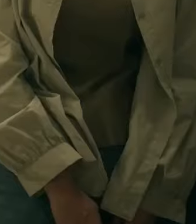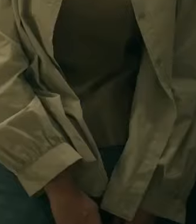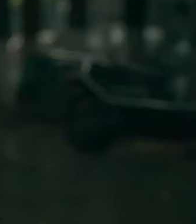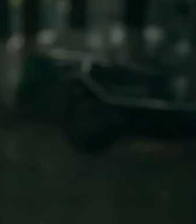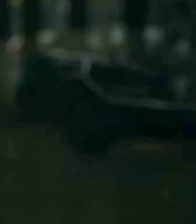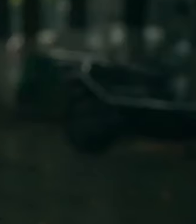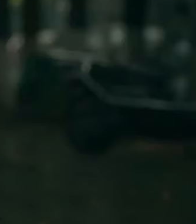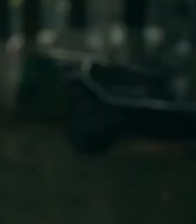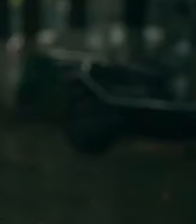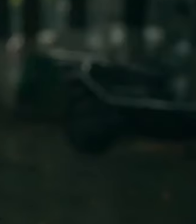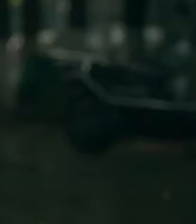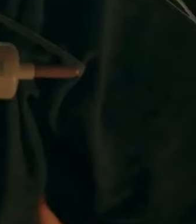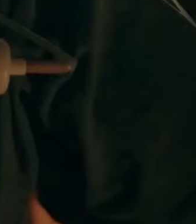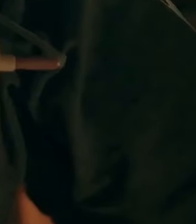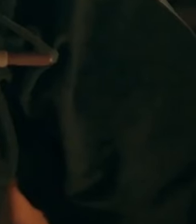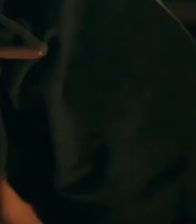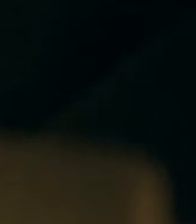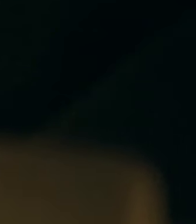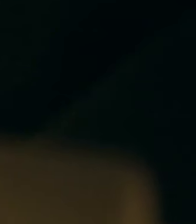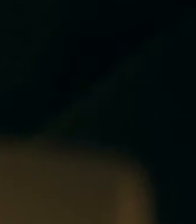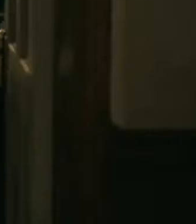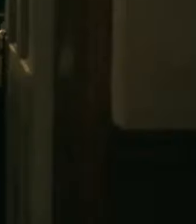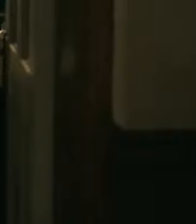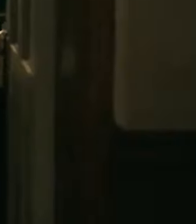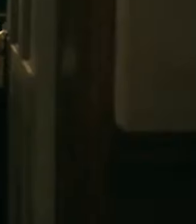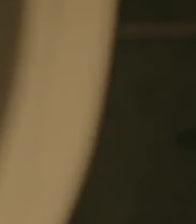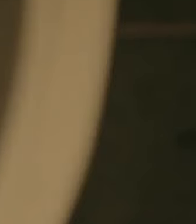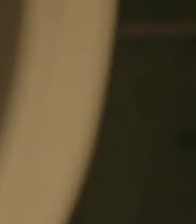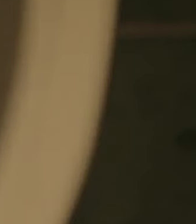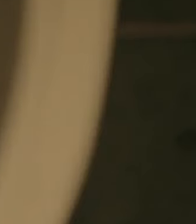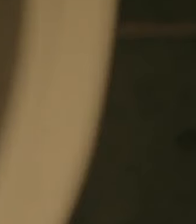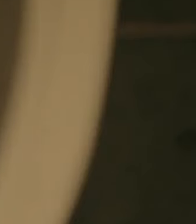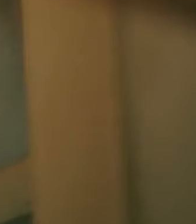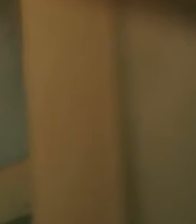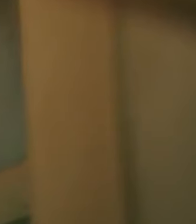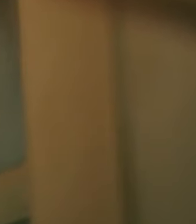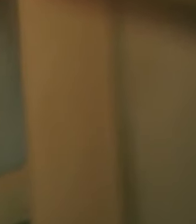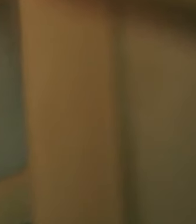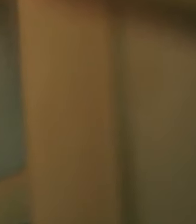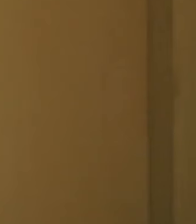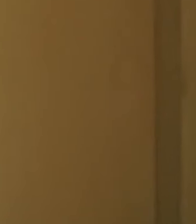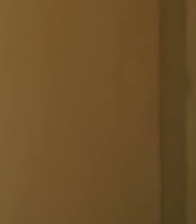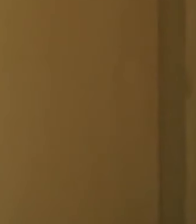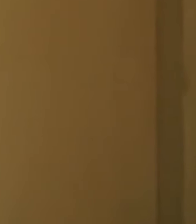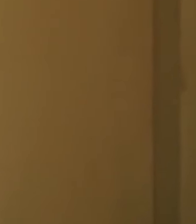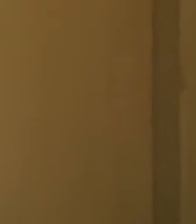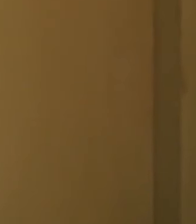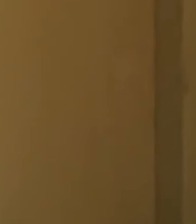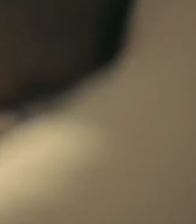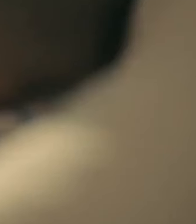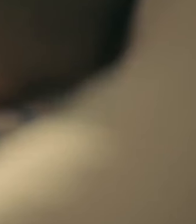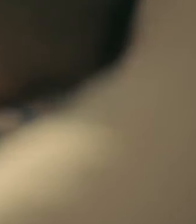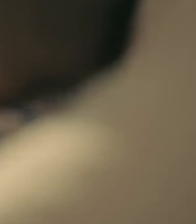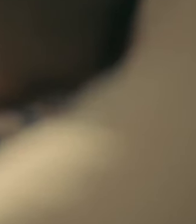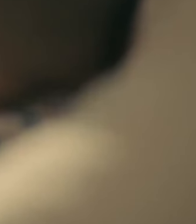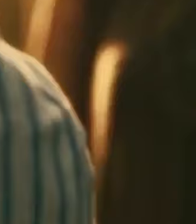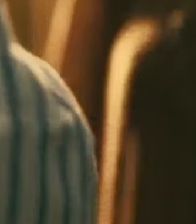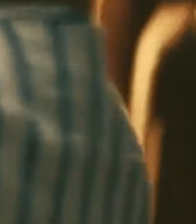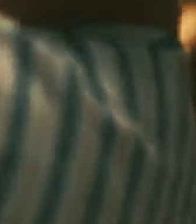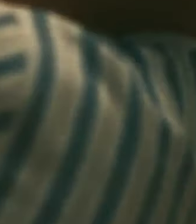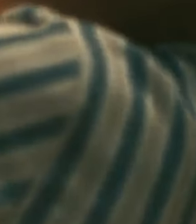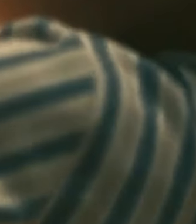肉，离异夫妻再次卷入命运的漩涡。秦浩、任素汐，风雨